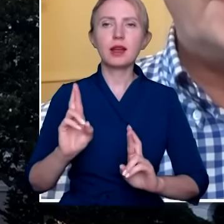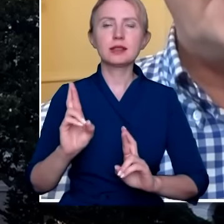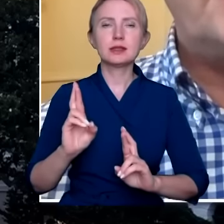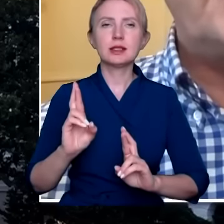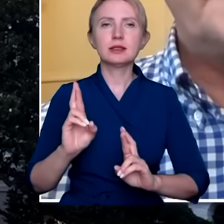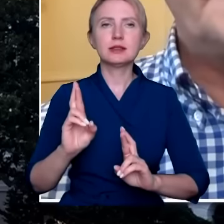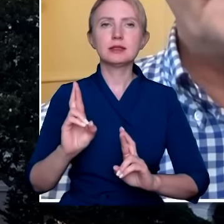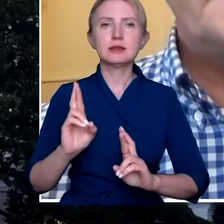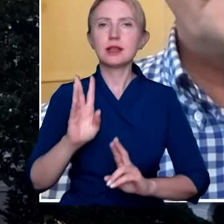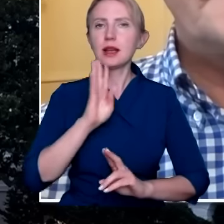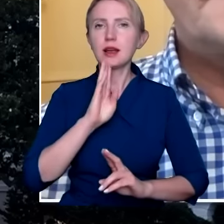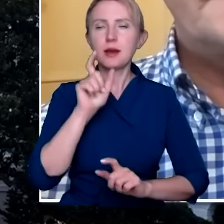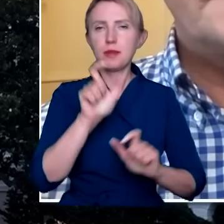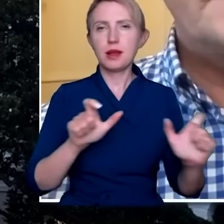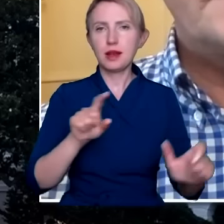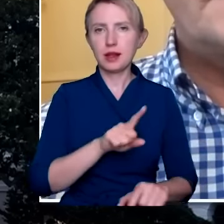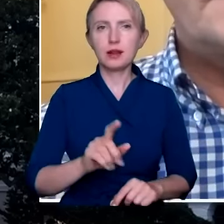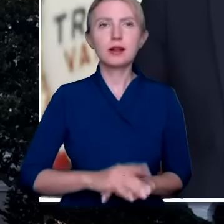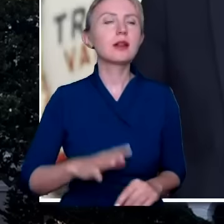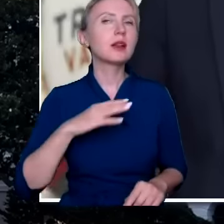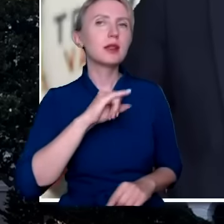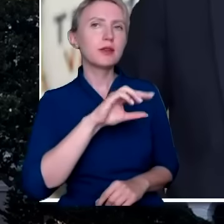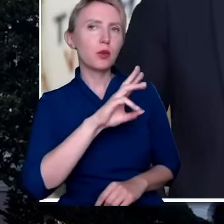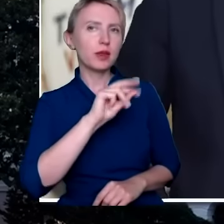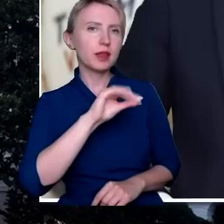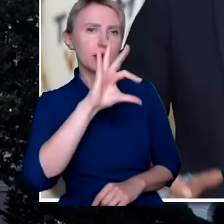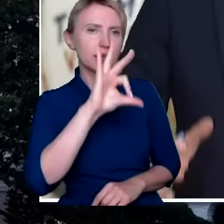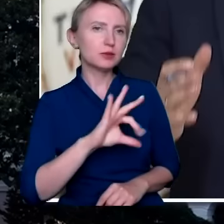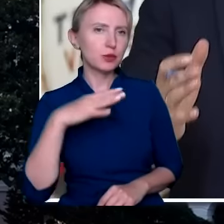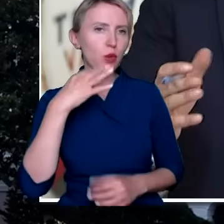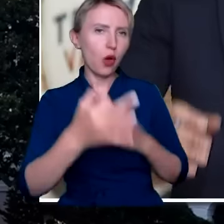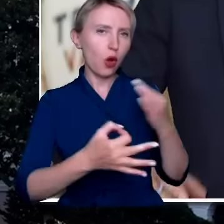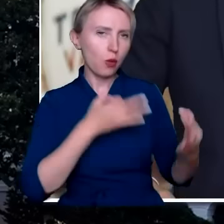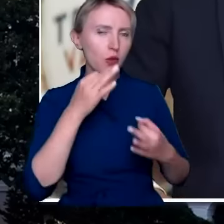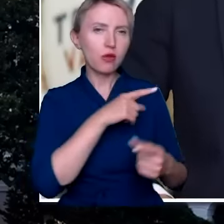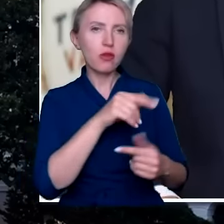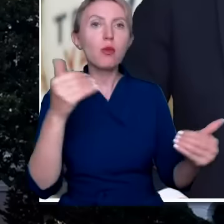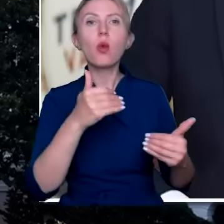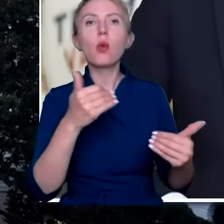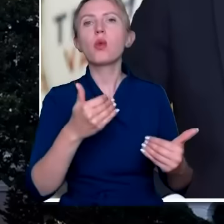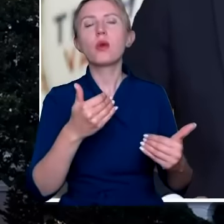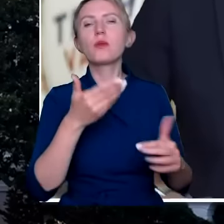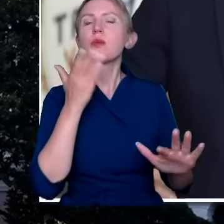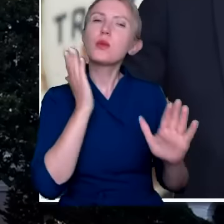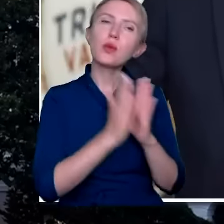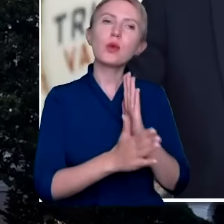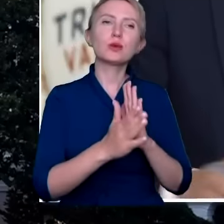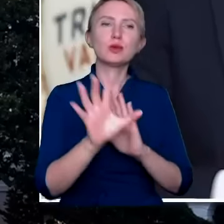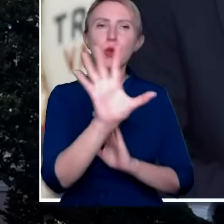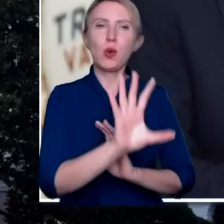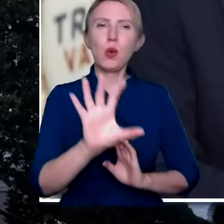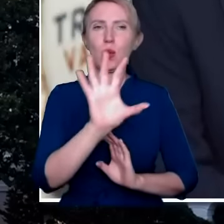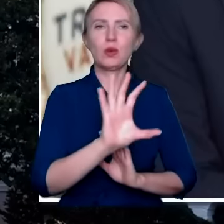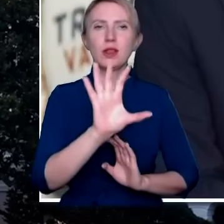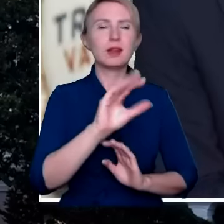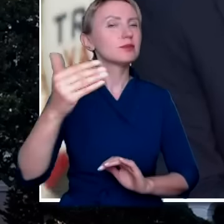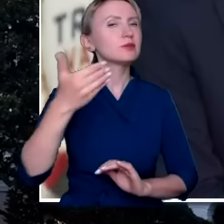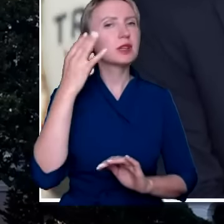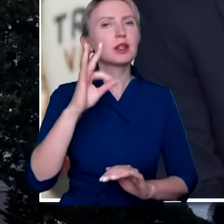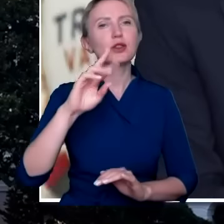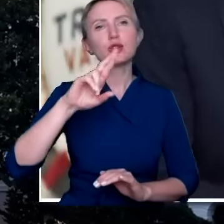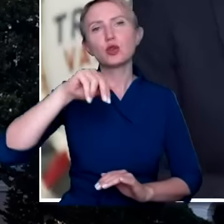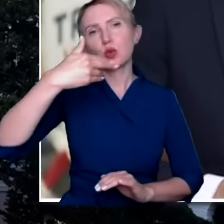w reakcjach Amerykanów. O tym mówił Iwo Bender, zresztą Państwo mogli prosto z tej konwencji oglądać i przemówienie Donalda Trumpa, ale